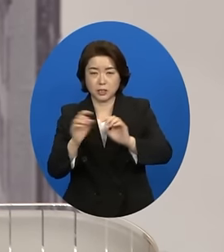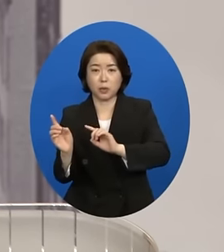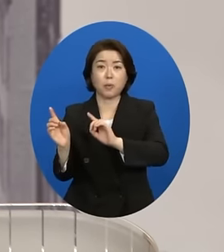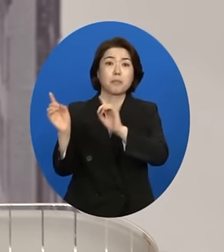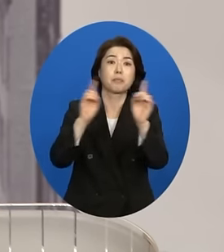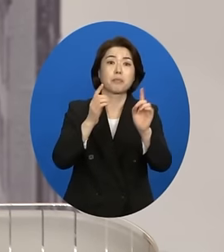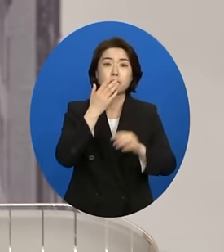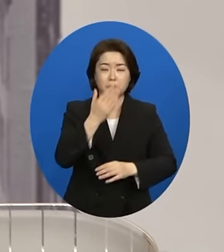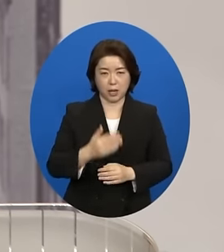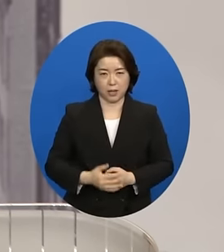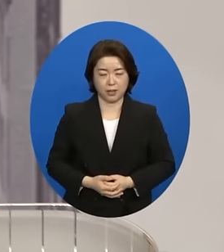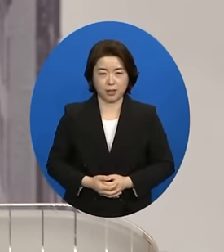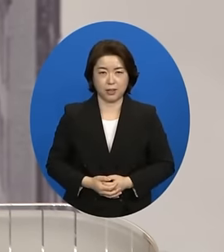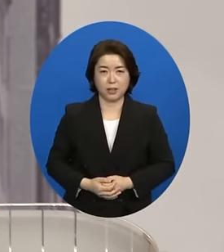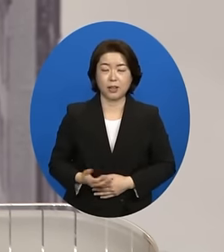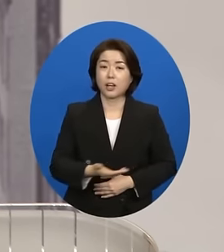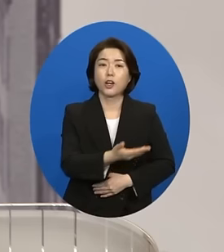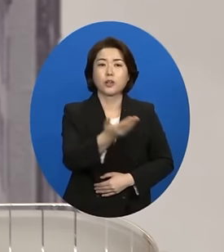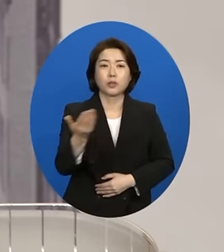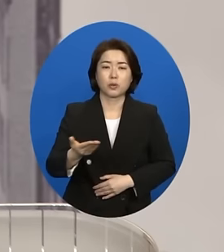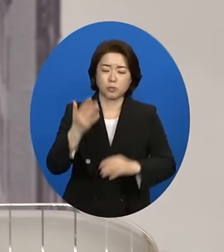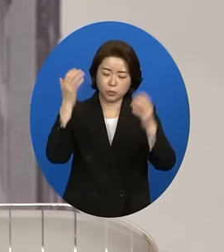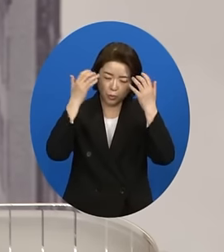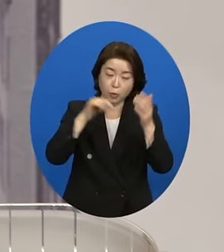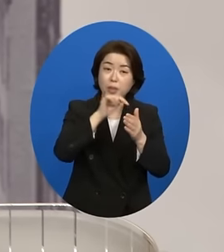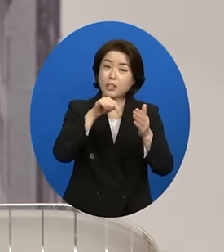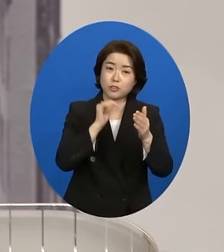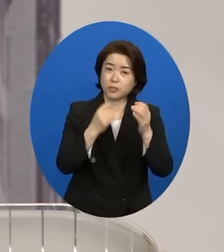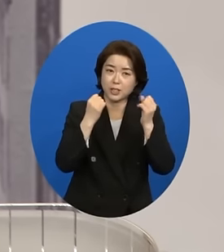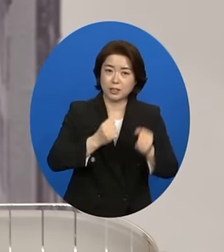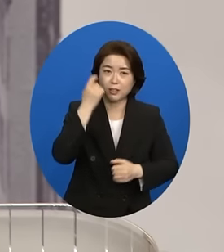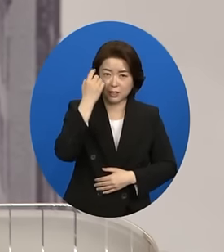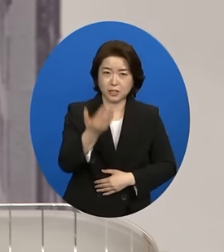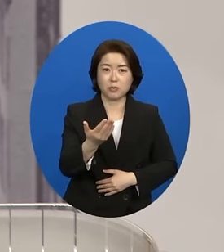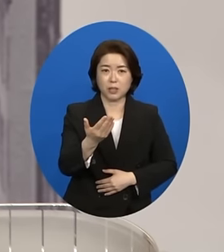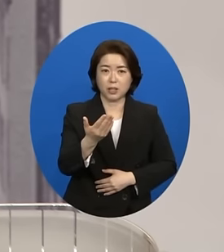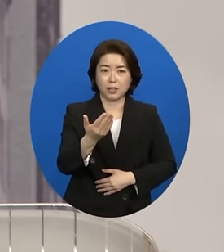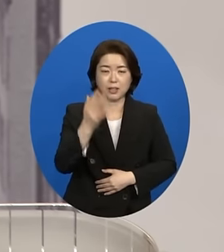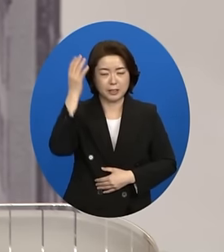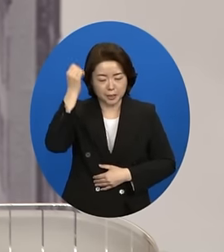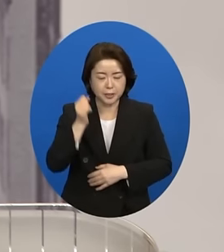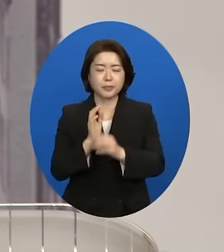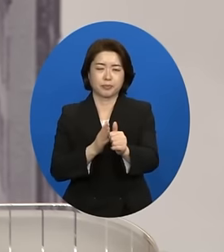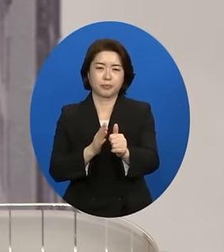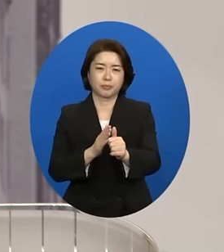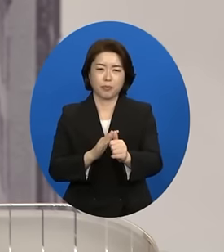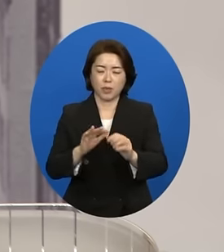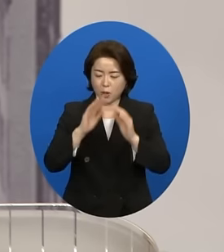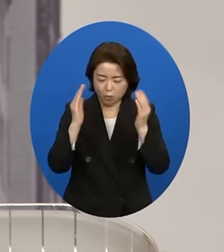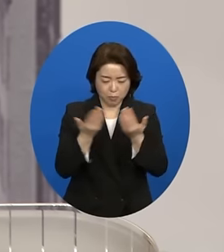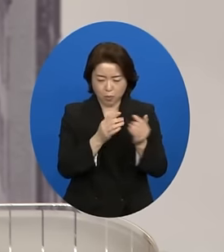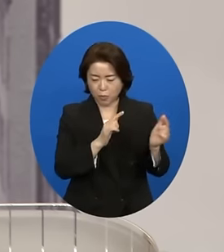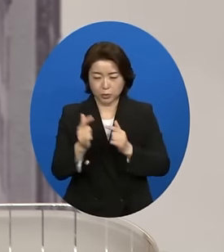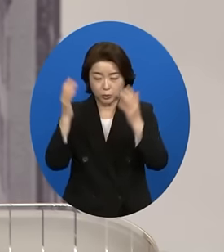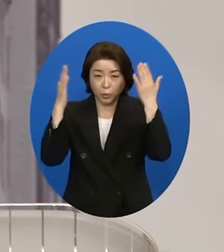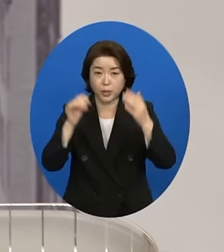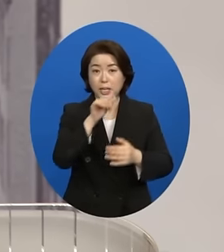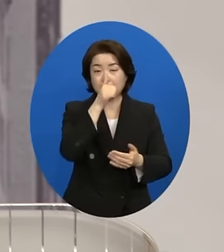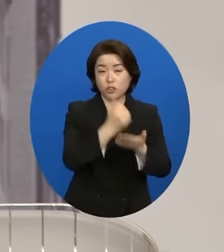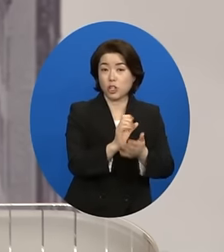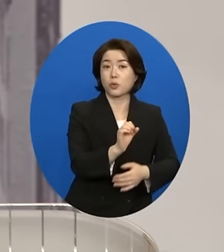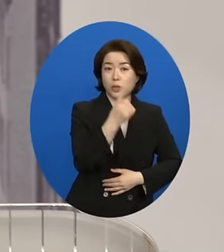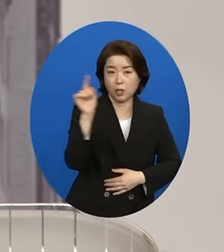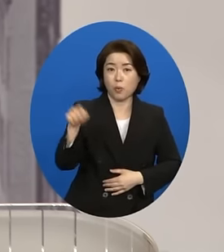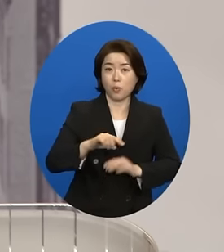중에 계십니까? 여러분 기억하십시오. 모든 고난이 죄 때문에 오는 것은 아닙니다. 이해할 수